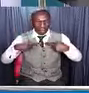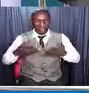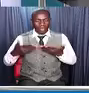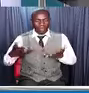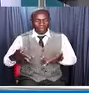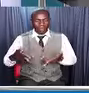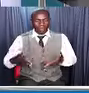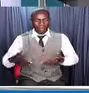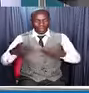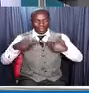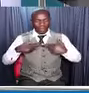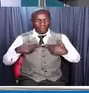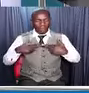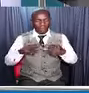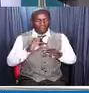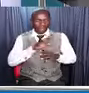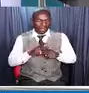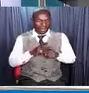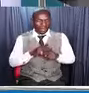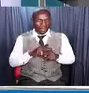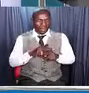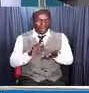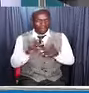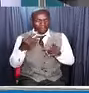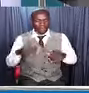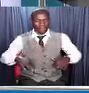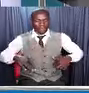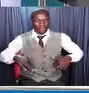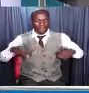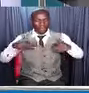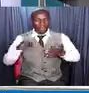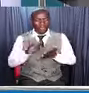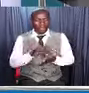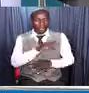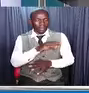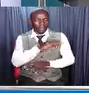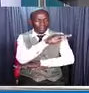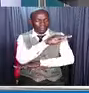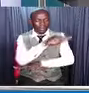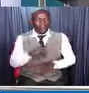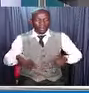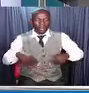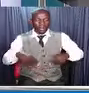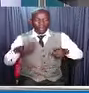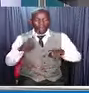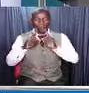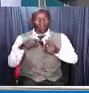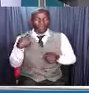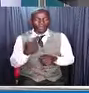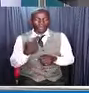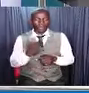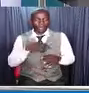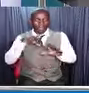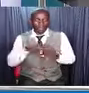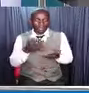utatupa Bwana kule kutunza Mwokozi, hilo neno la uzima ambalo mchana wa leo waenda kulinena Bwana